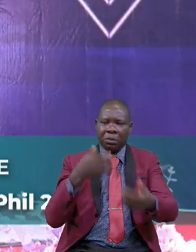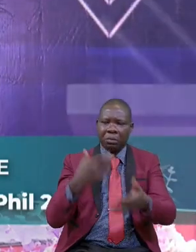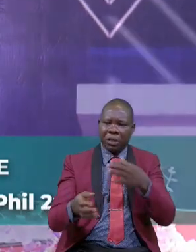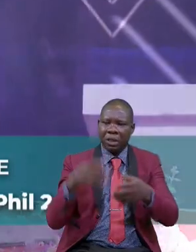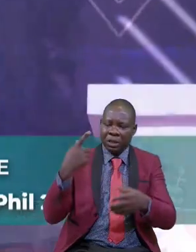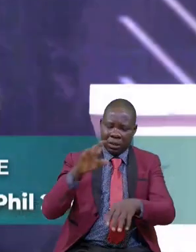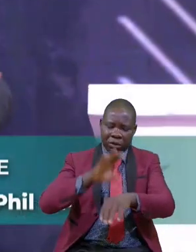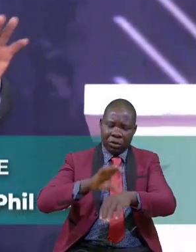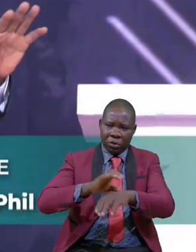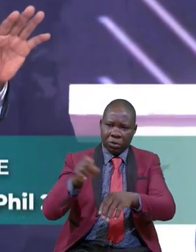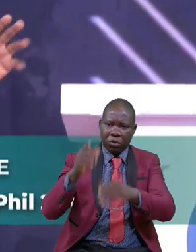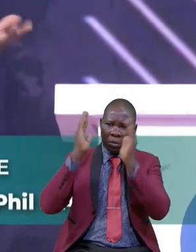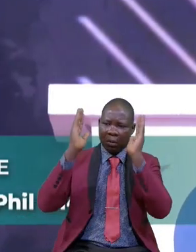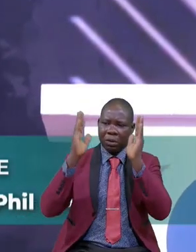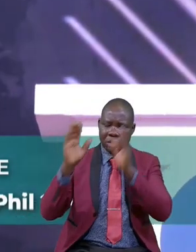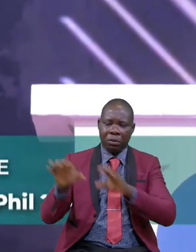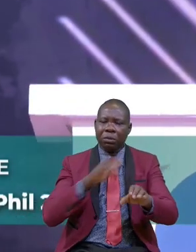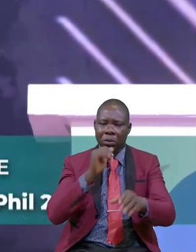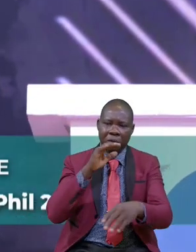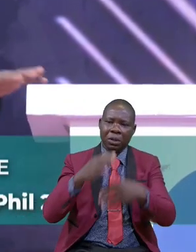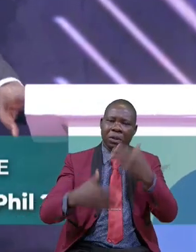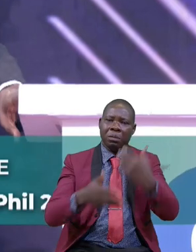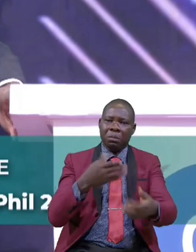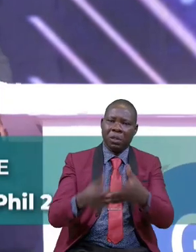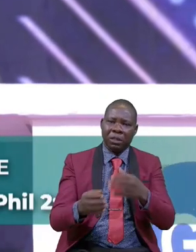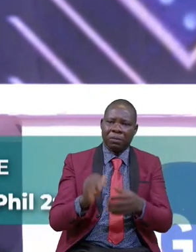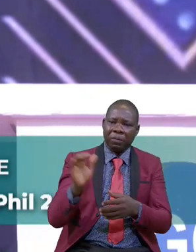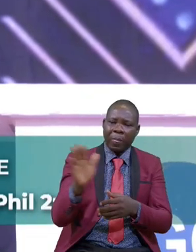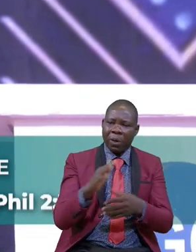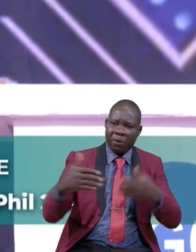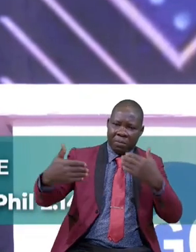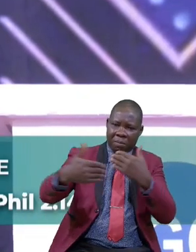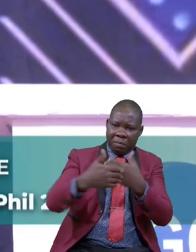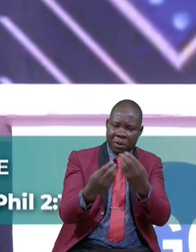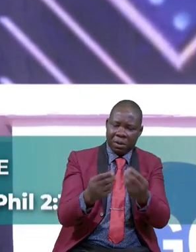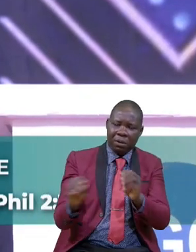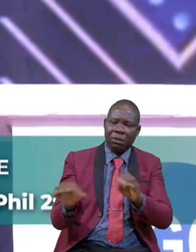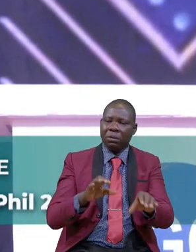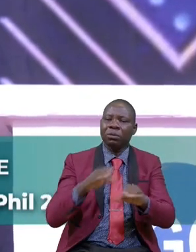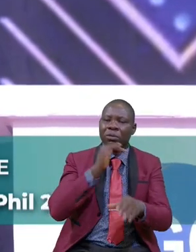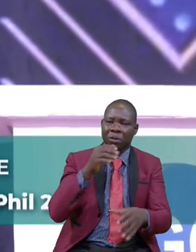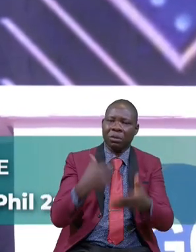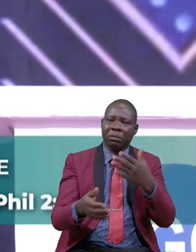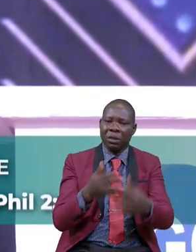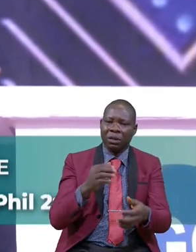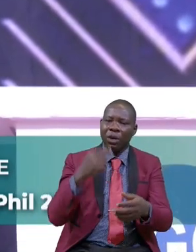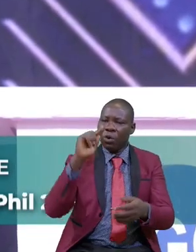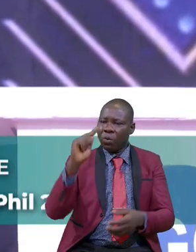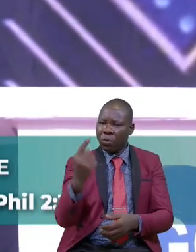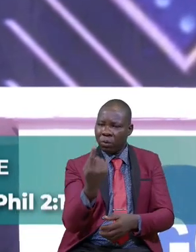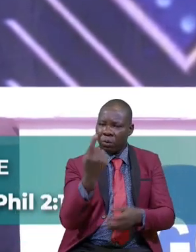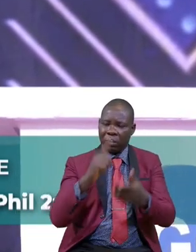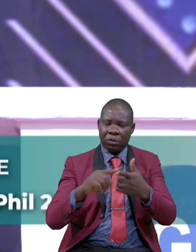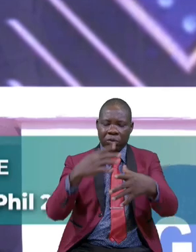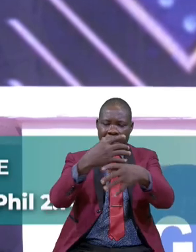dénominationnelle ne compte pas. Leur arrière-plan ne compte pas. seulement qu'il reçoit